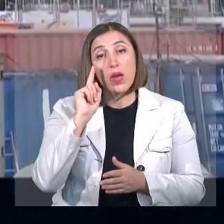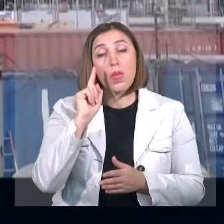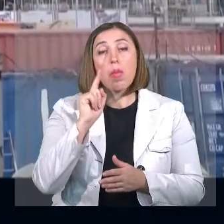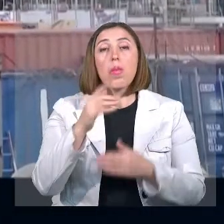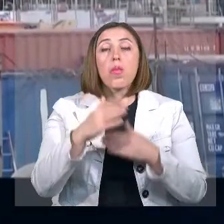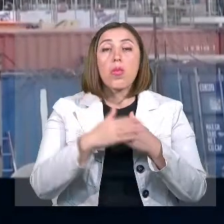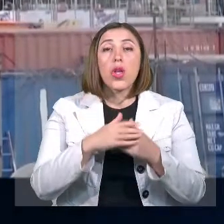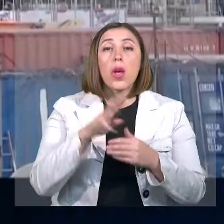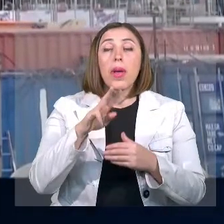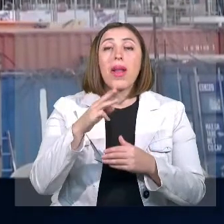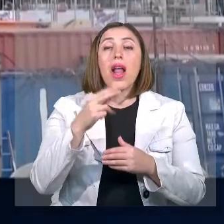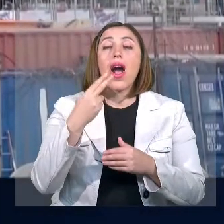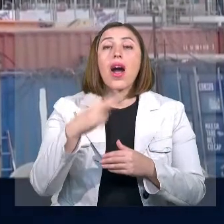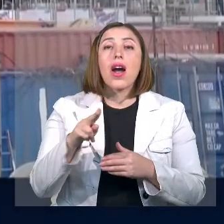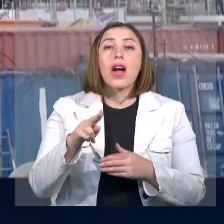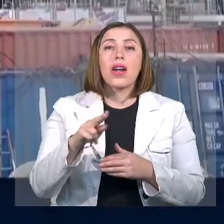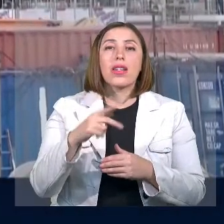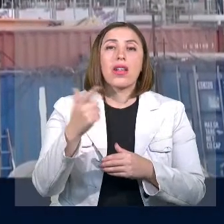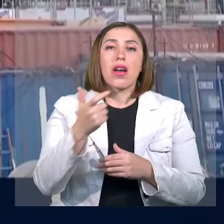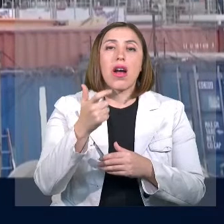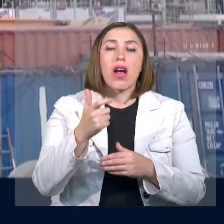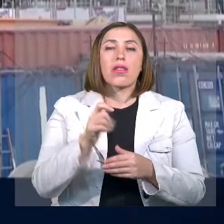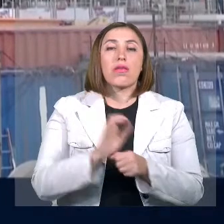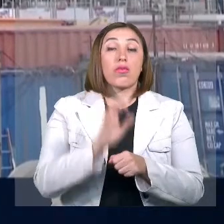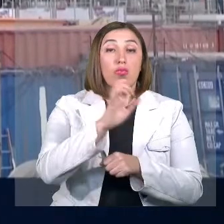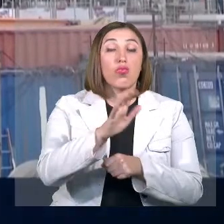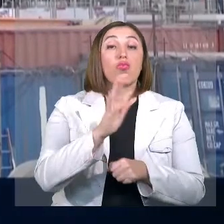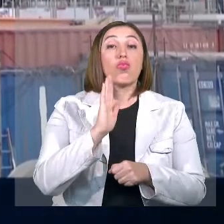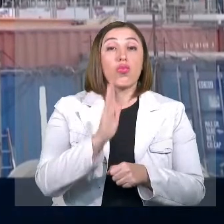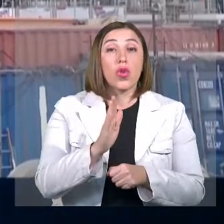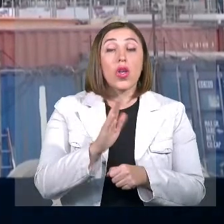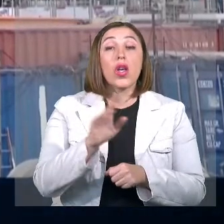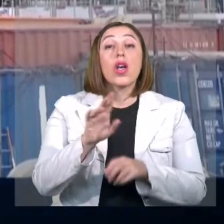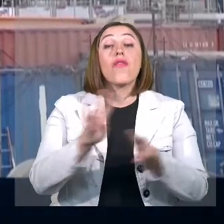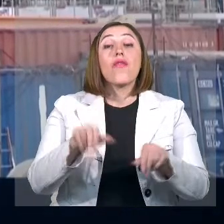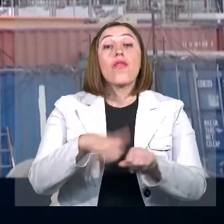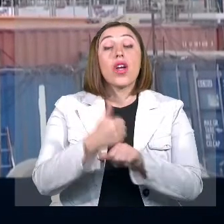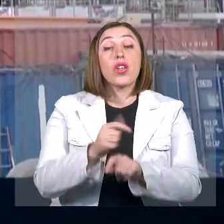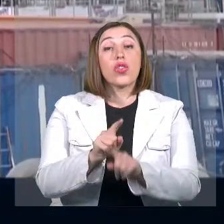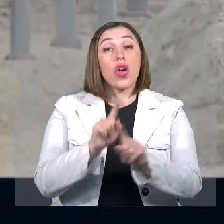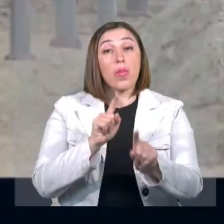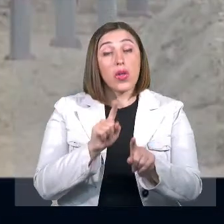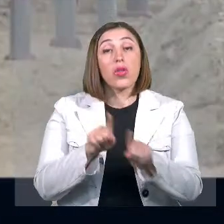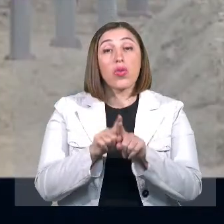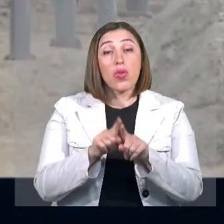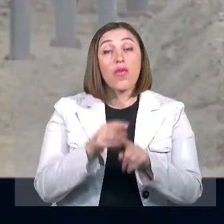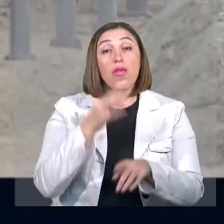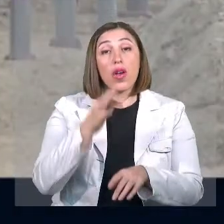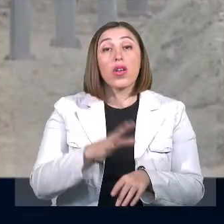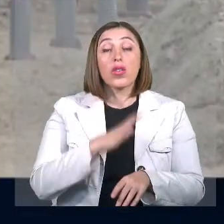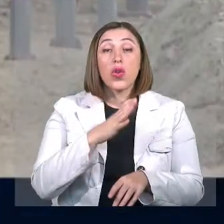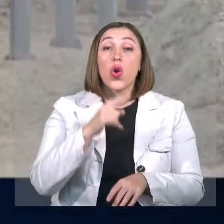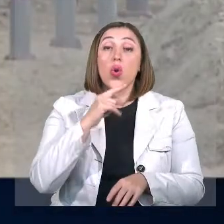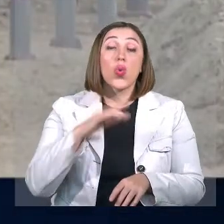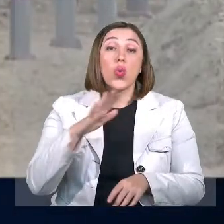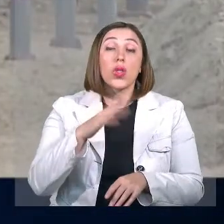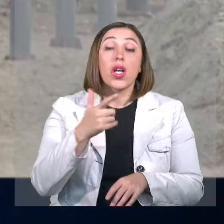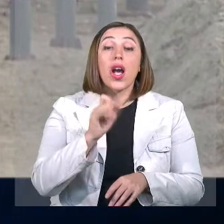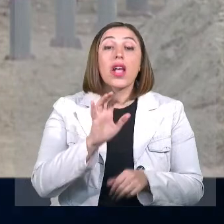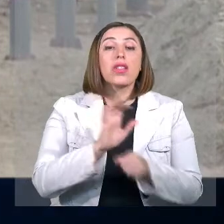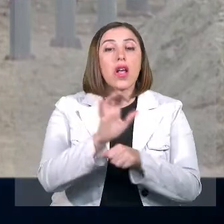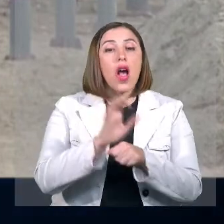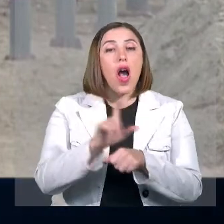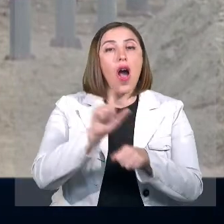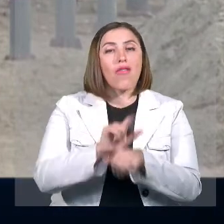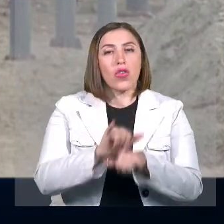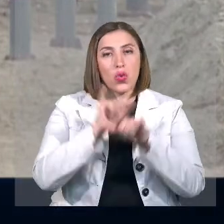1 միլիարդ խորանարդ մետր գազ կմատակարարի։ Փոխվարչապետը չի բացառել, որ առաջիկայում Ռուսաստանը կարող է մեծացնել գազի